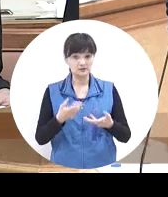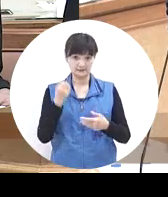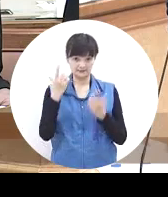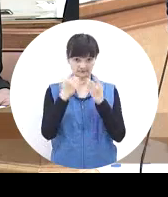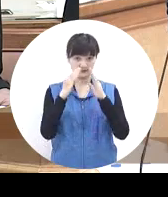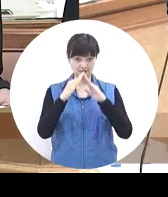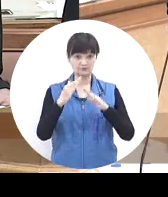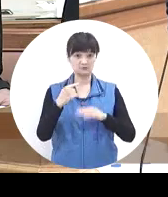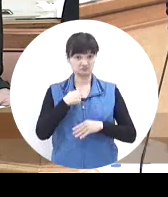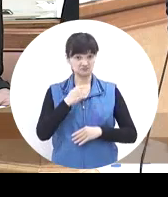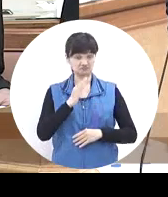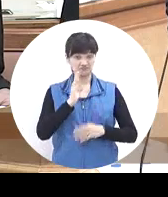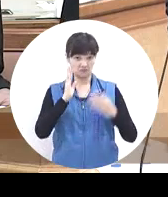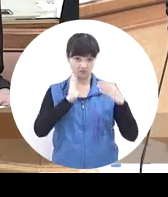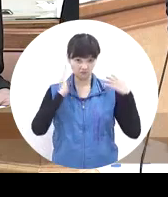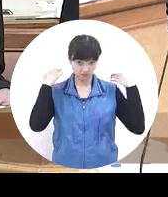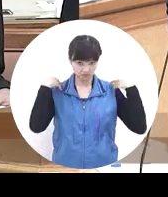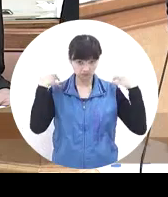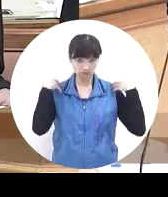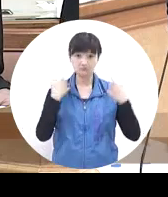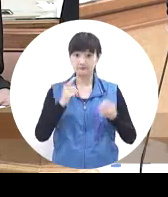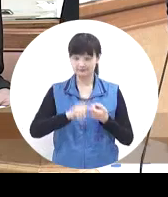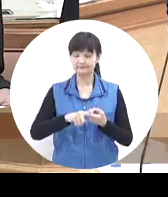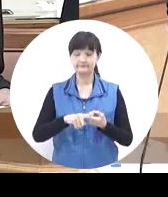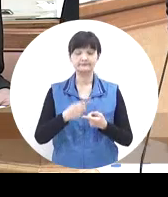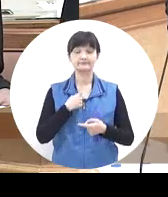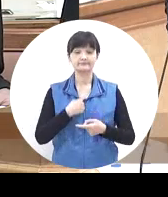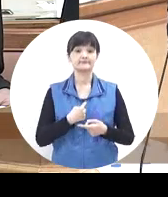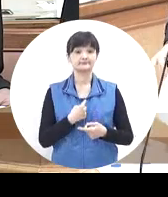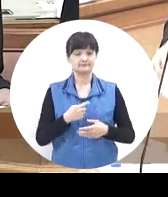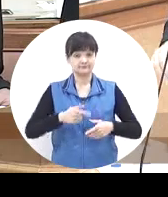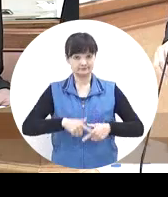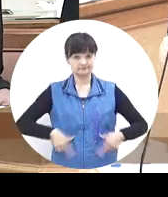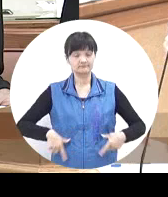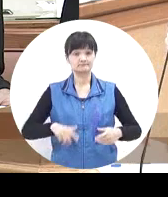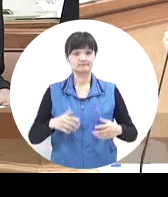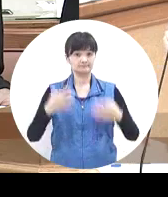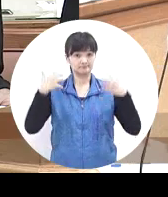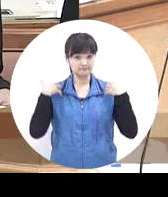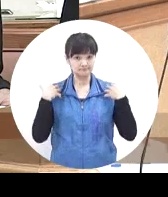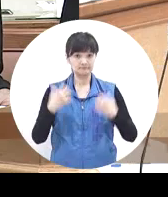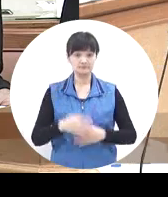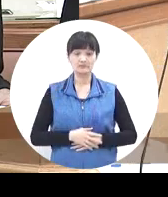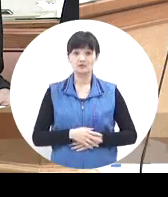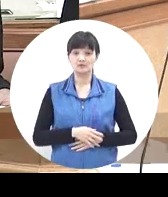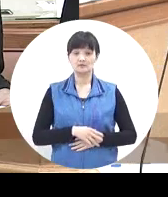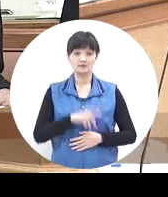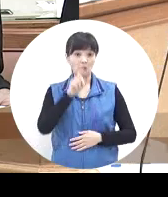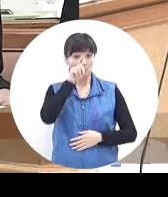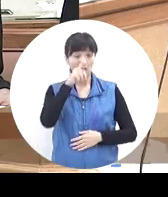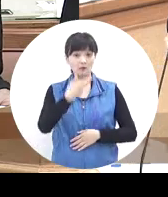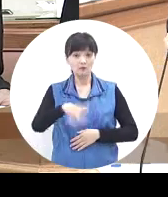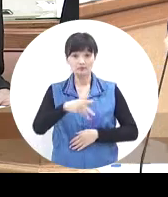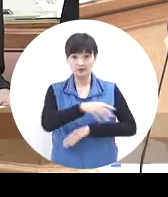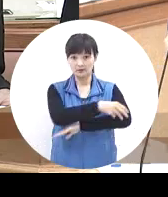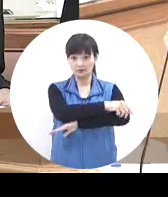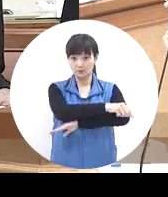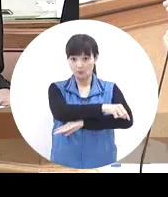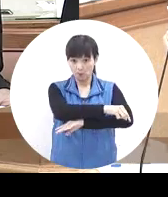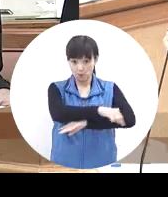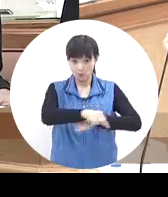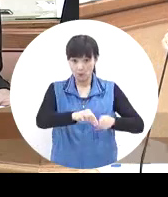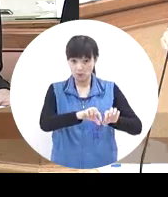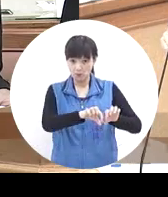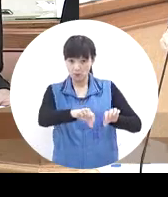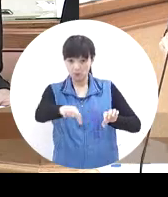说，基于这样的理由，我们初步就把所有的污水下到系统的这些管线，好，包括你的整个场站，我们